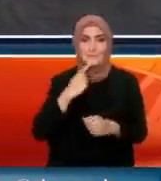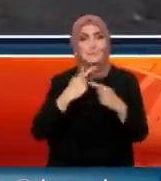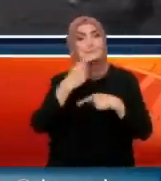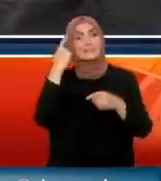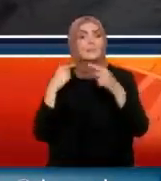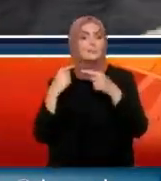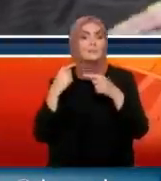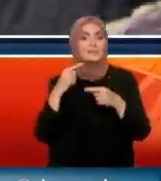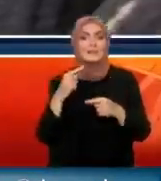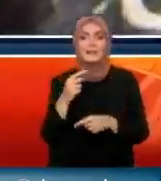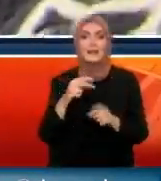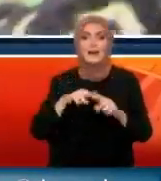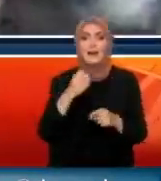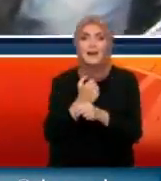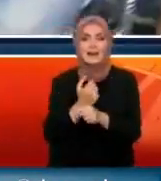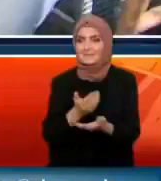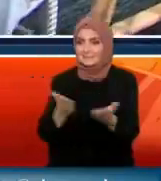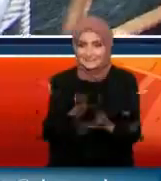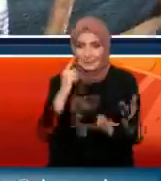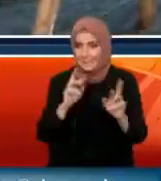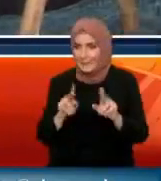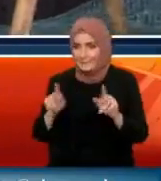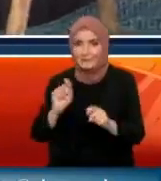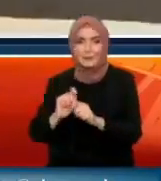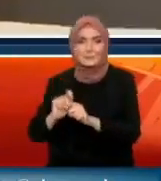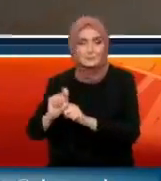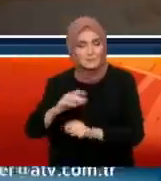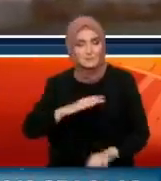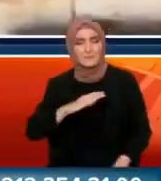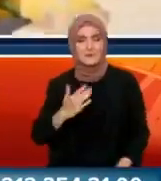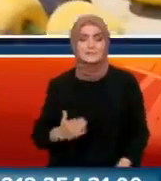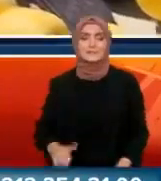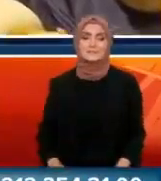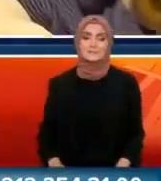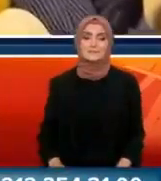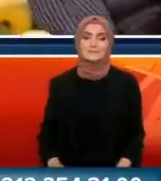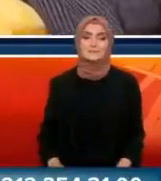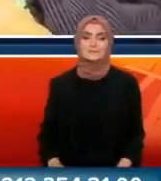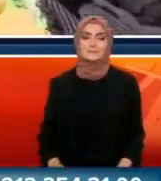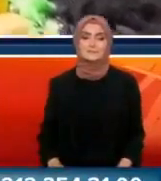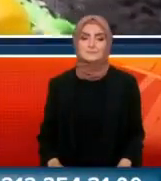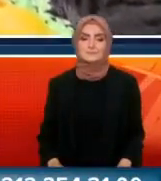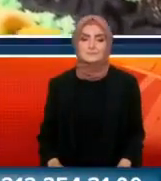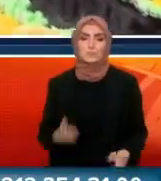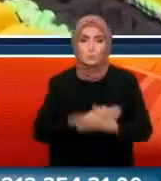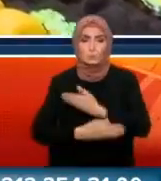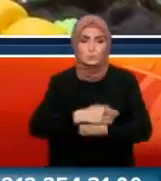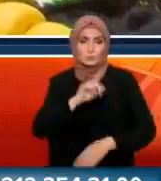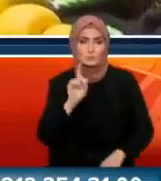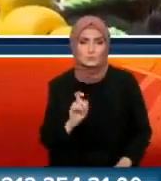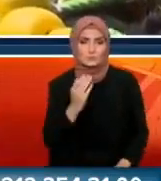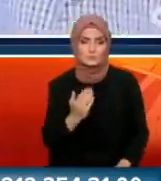ediyorlar. Neler yapıyorsunuz? Nasıl gidiyor hazırlık? Arkadaşlarla bir ağ yapıyoruz. Yırtık mırtık var aralarda, deliklerimiz var. Onları yapıyoruz. Yoruldunuz